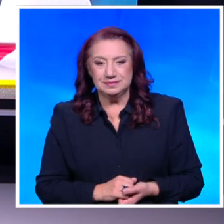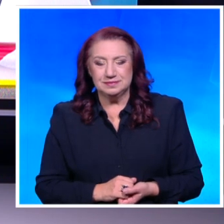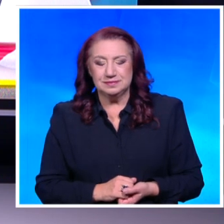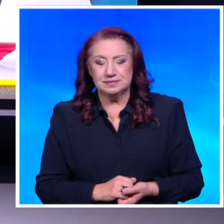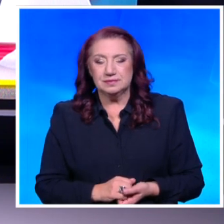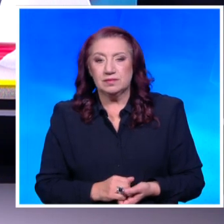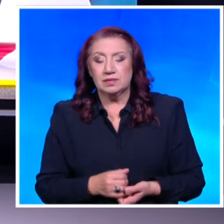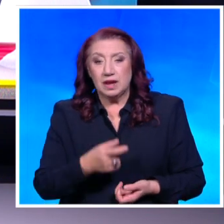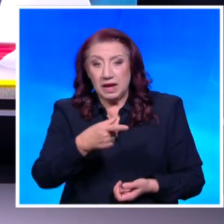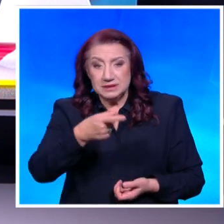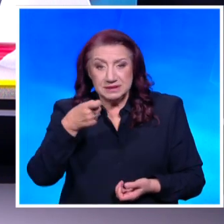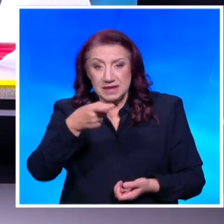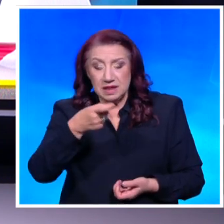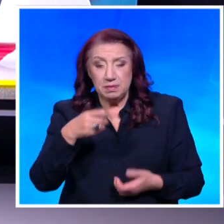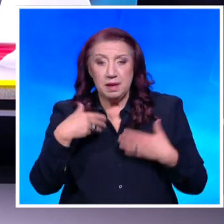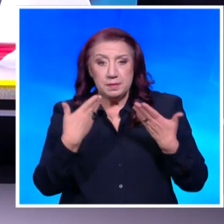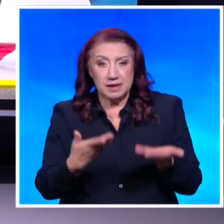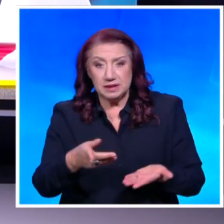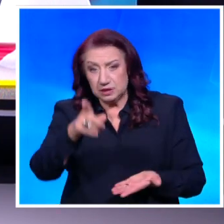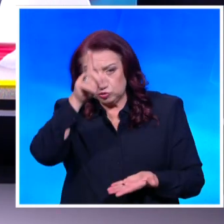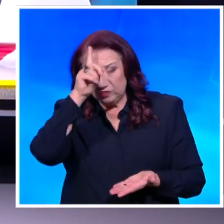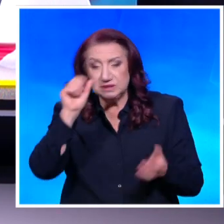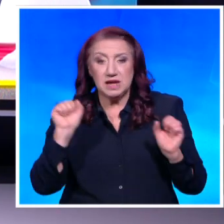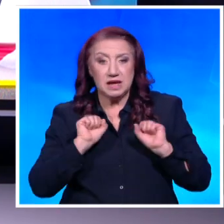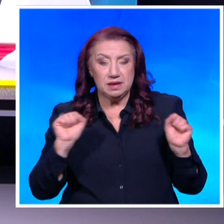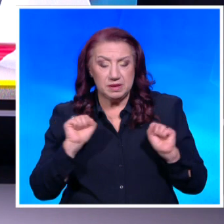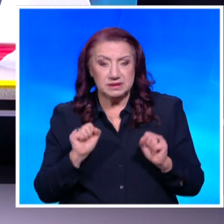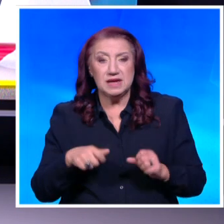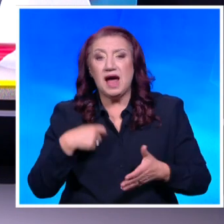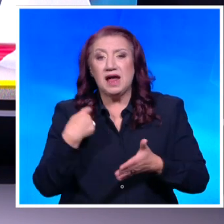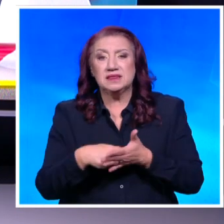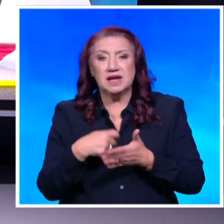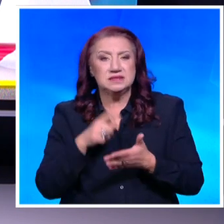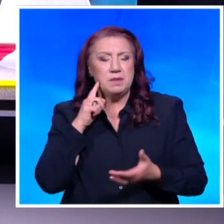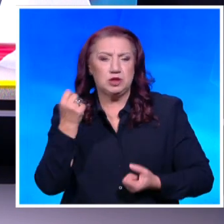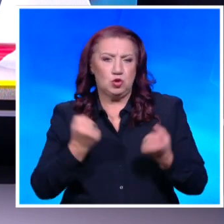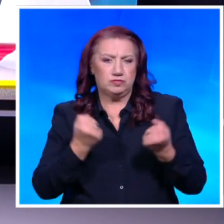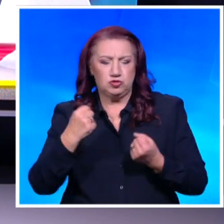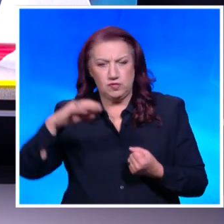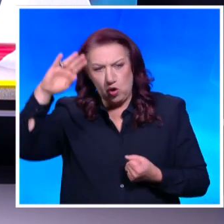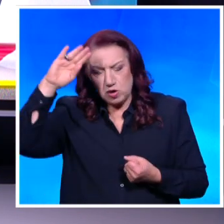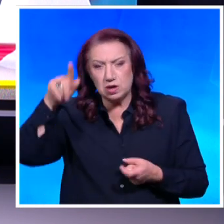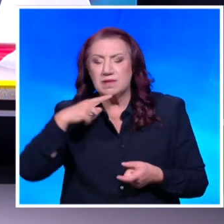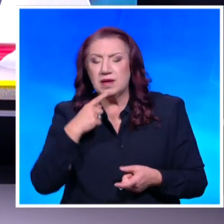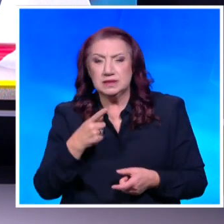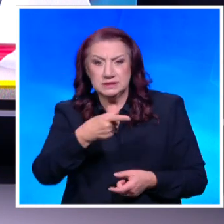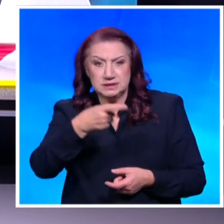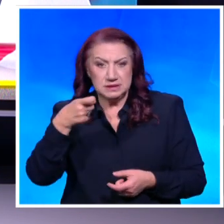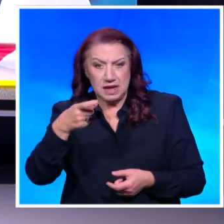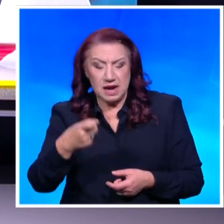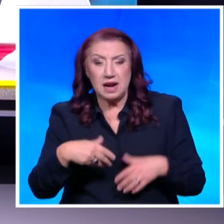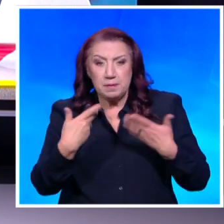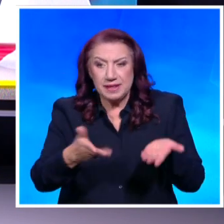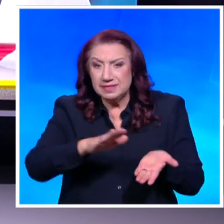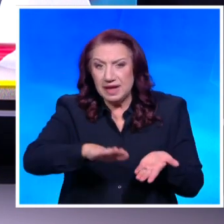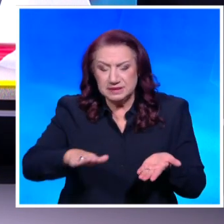Стрелба пред столична гимназия. Таксиметров шофьор е стрелял пред деца, които в това време са играли пред училището, след това е избягал. Установен ли е вече